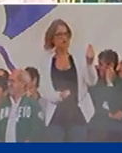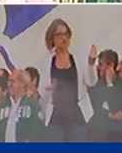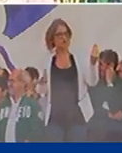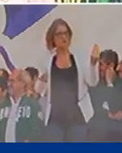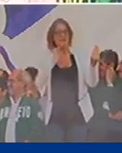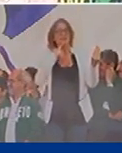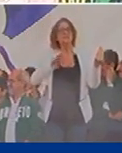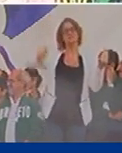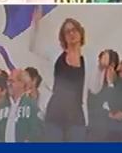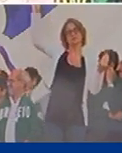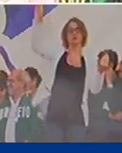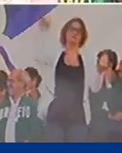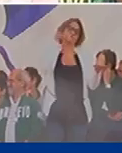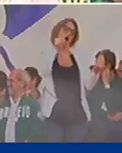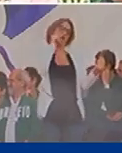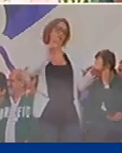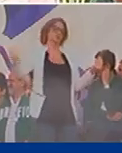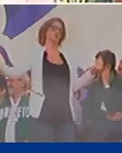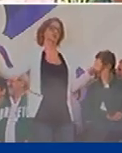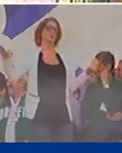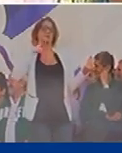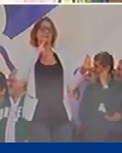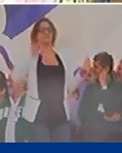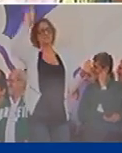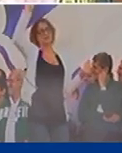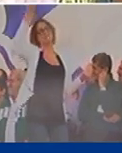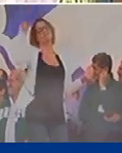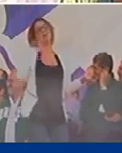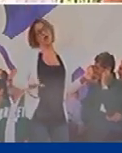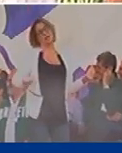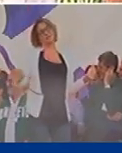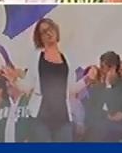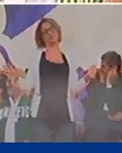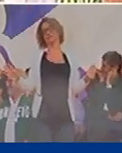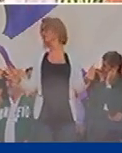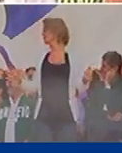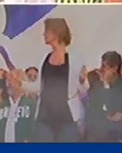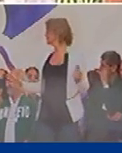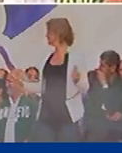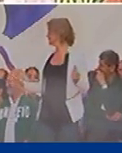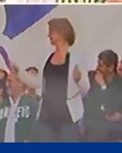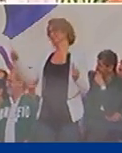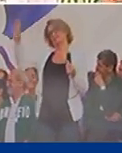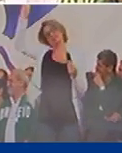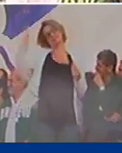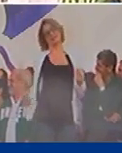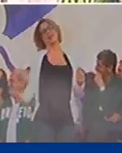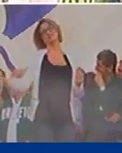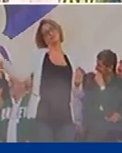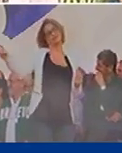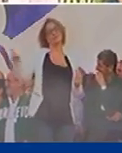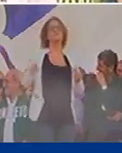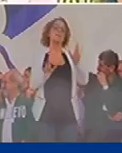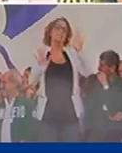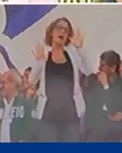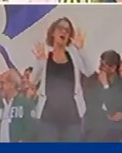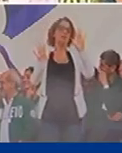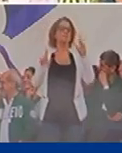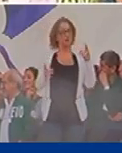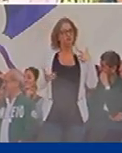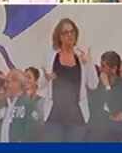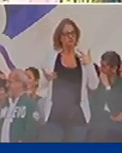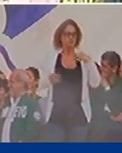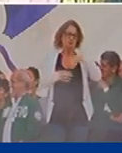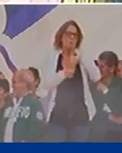No, chi la alza è falso. Chi l'alza è un falso. Sì, dai, tirala giusta mano. Però Ma ci